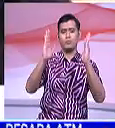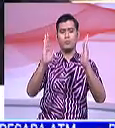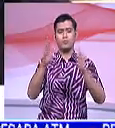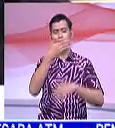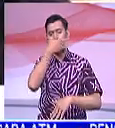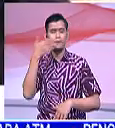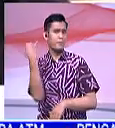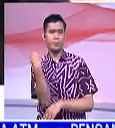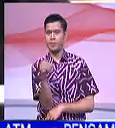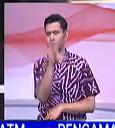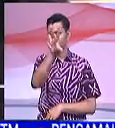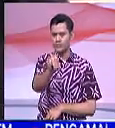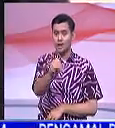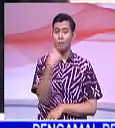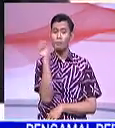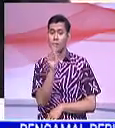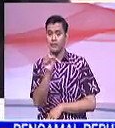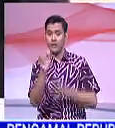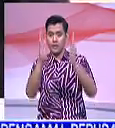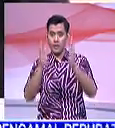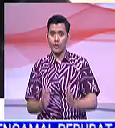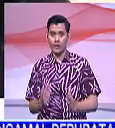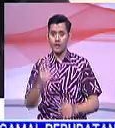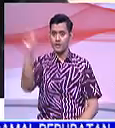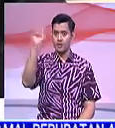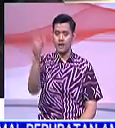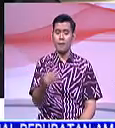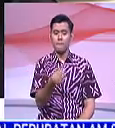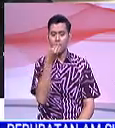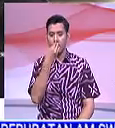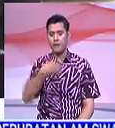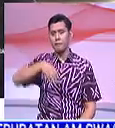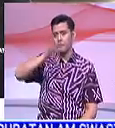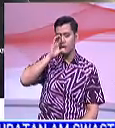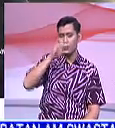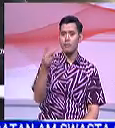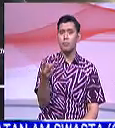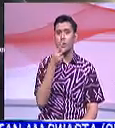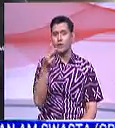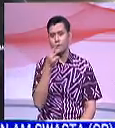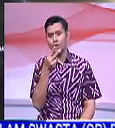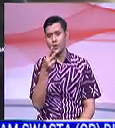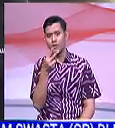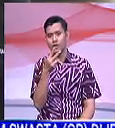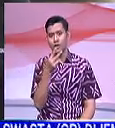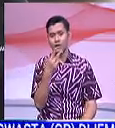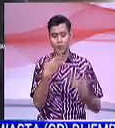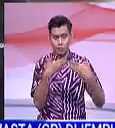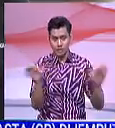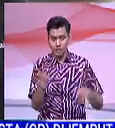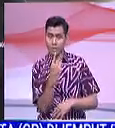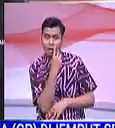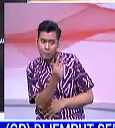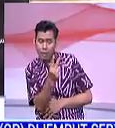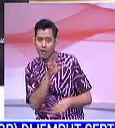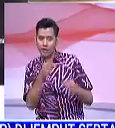mana-mana muslim yang makan minum Desa UFO ditempa awam terbuka dan ke kalau kita